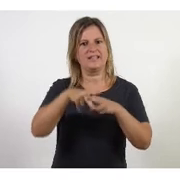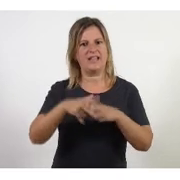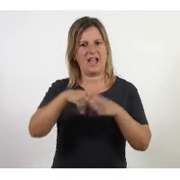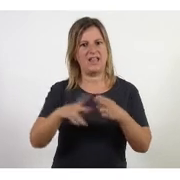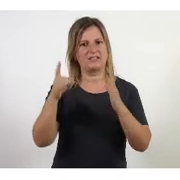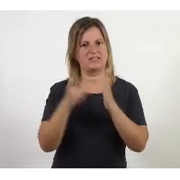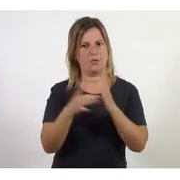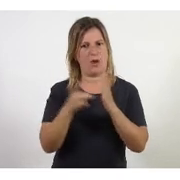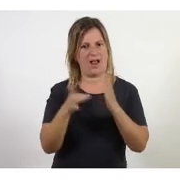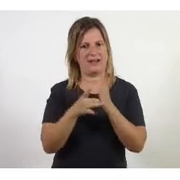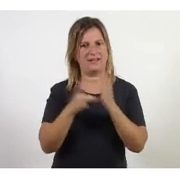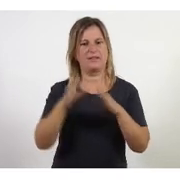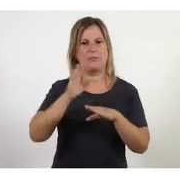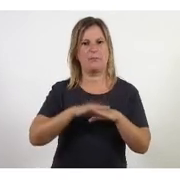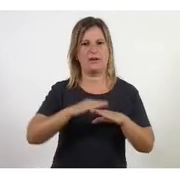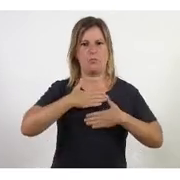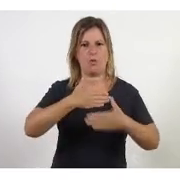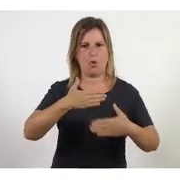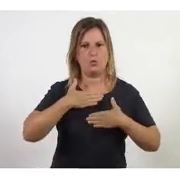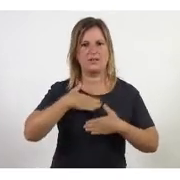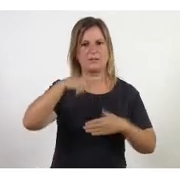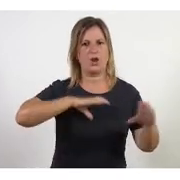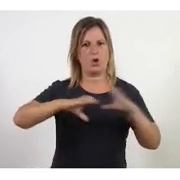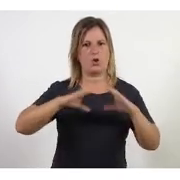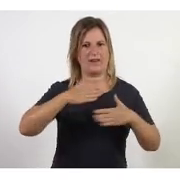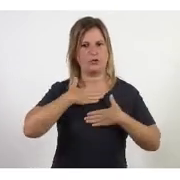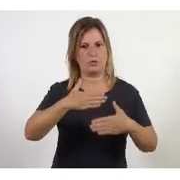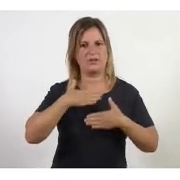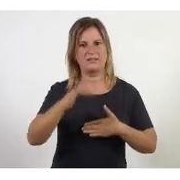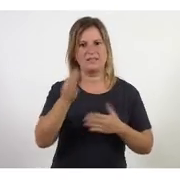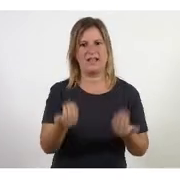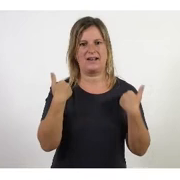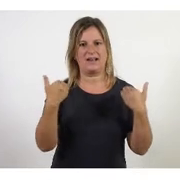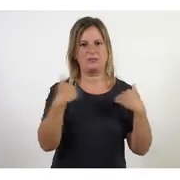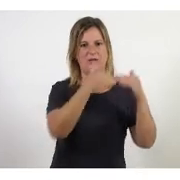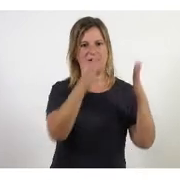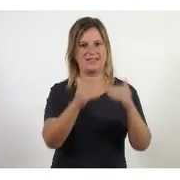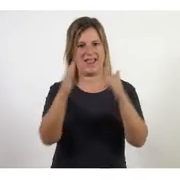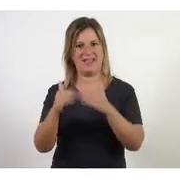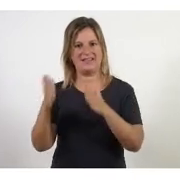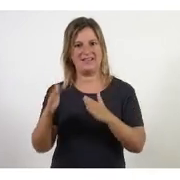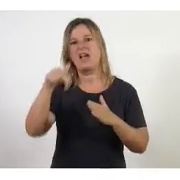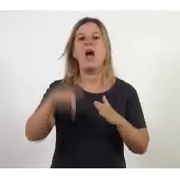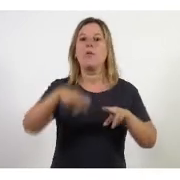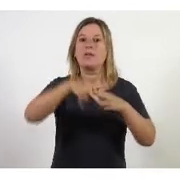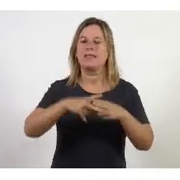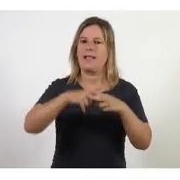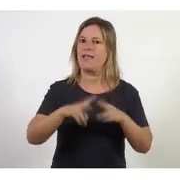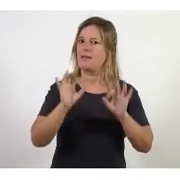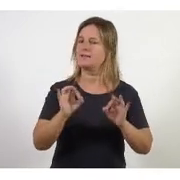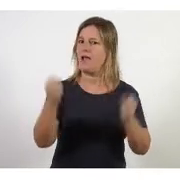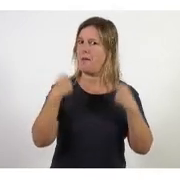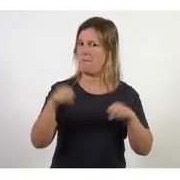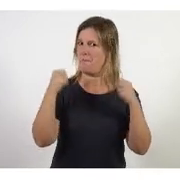i coordinadores de voluntariat i responsables d'entitats. El taller d'avui és eminentment pràctic, per tant, és un repte